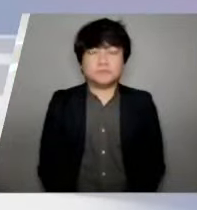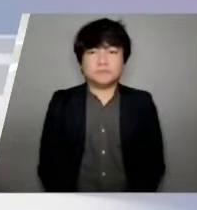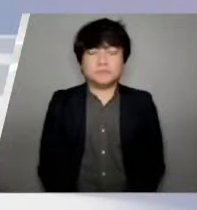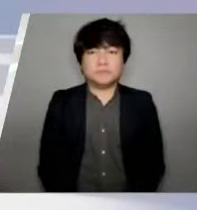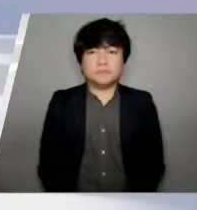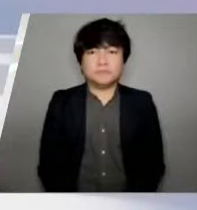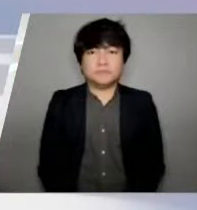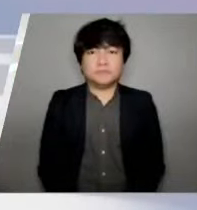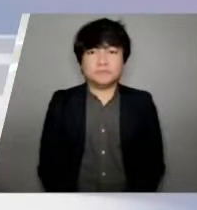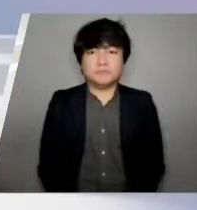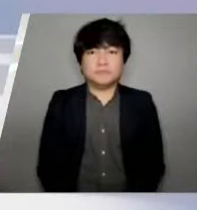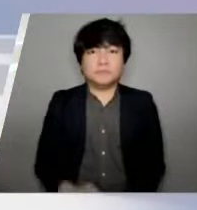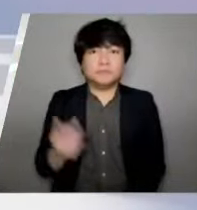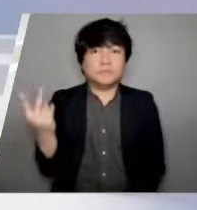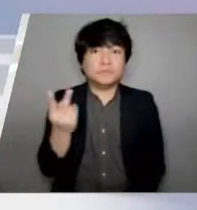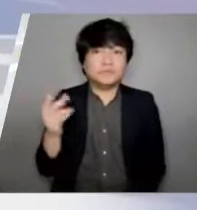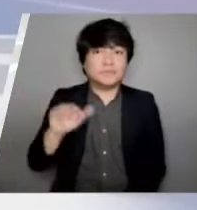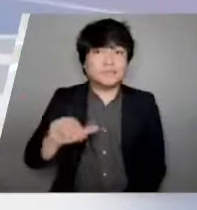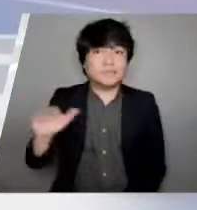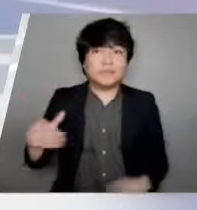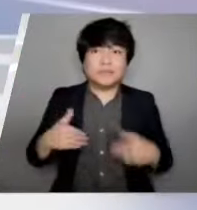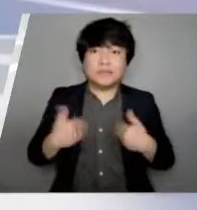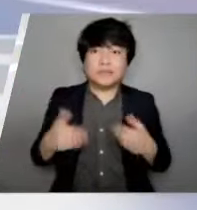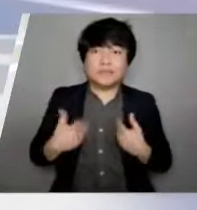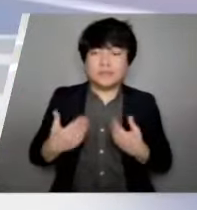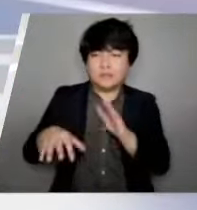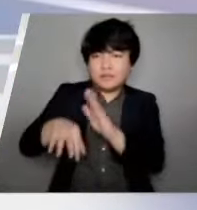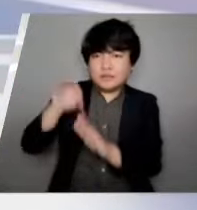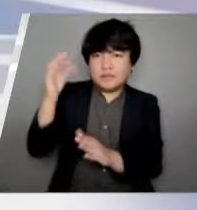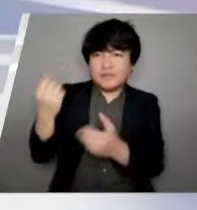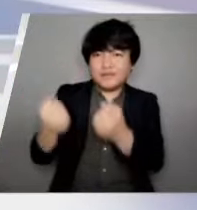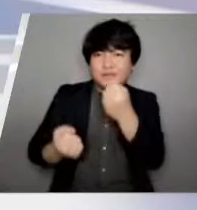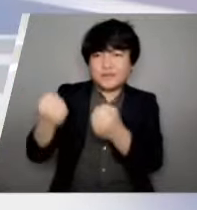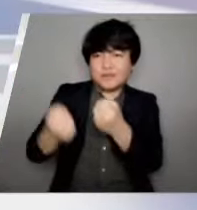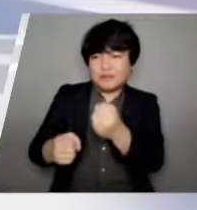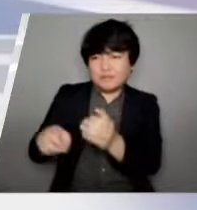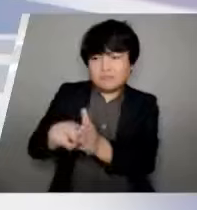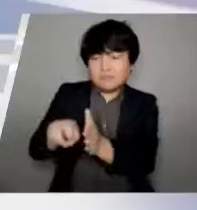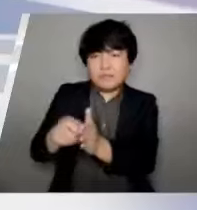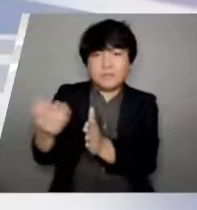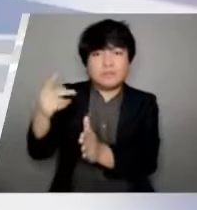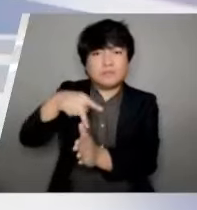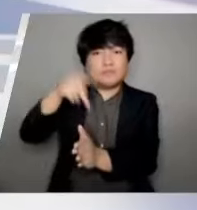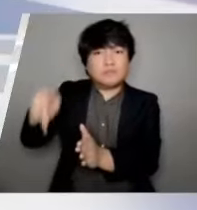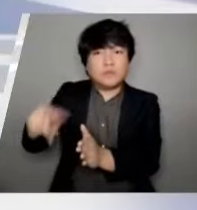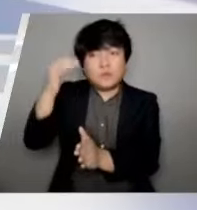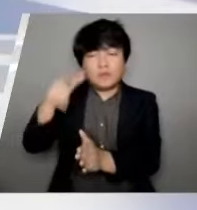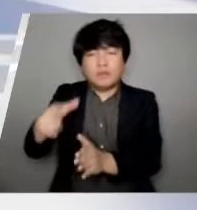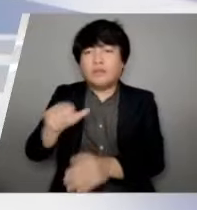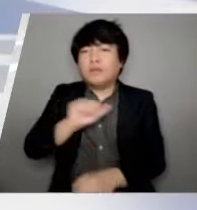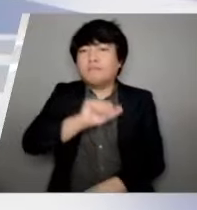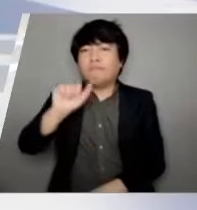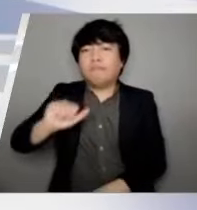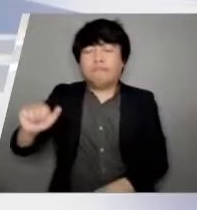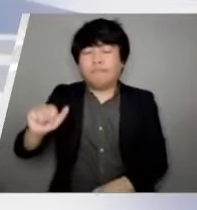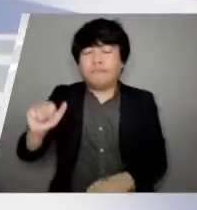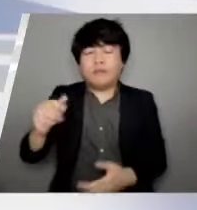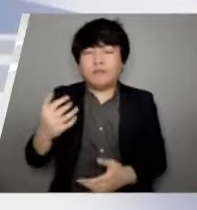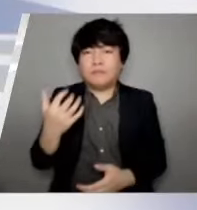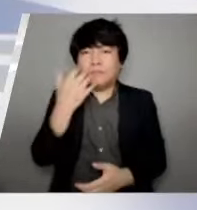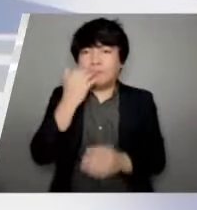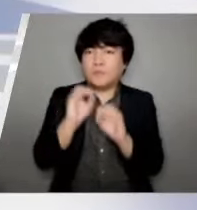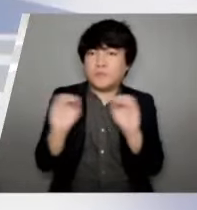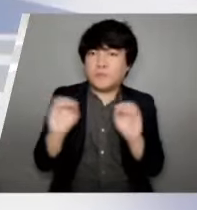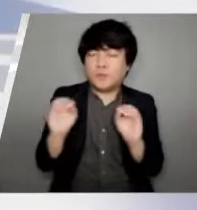Dalawang batang natagpuan sa loob ng abandonadong sasakyan sa Pampanga, suffocation o pagkaubos ng hangin ang ikinamatay base sa